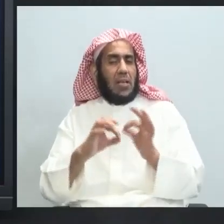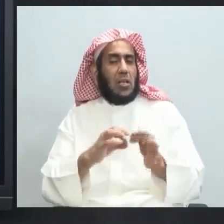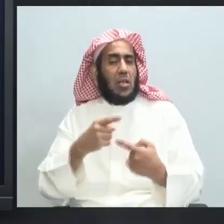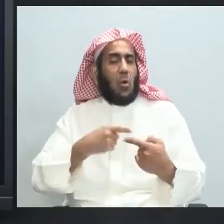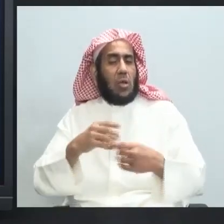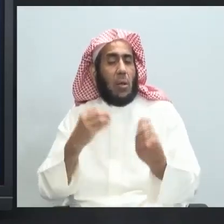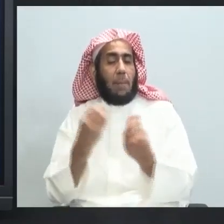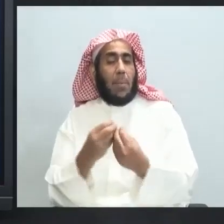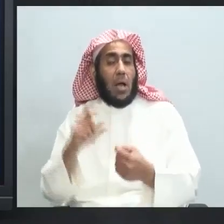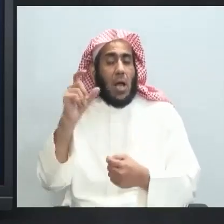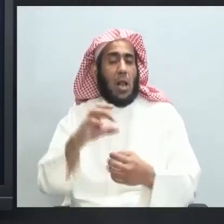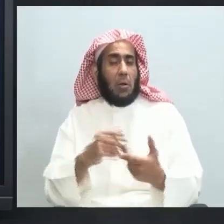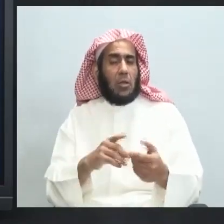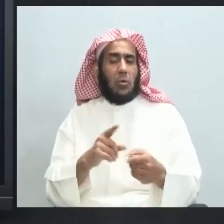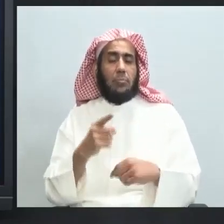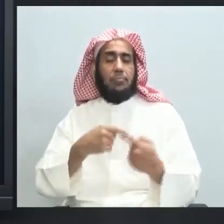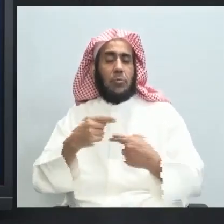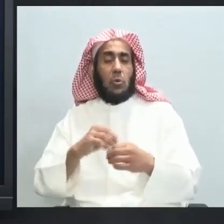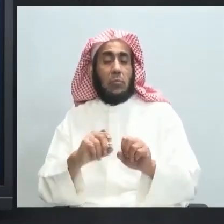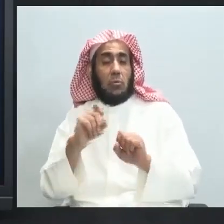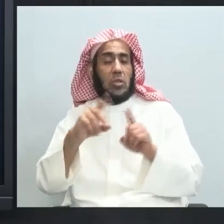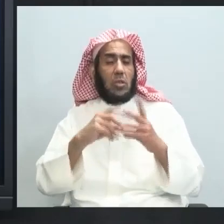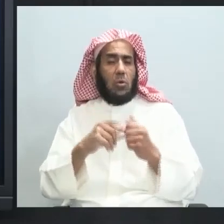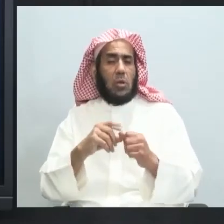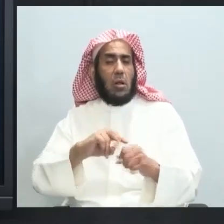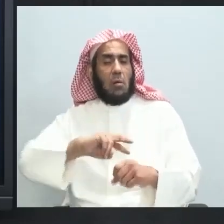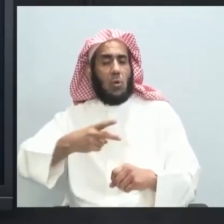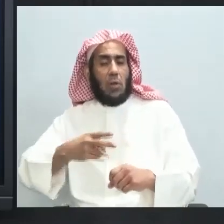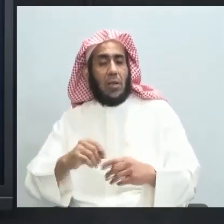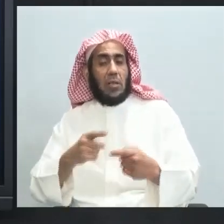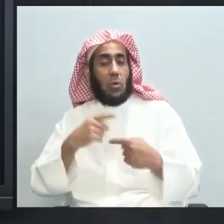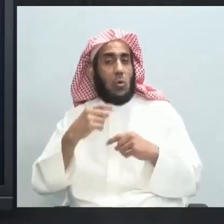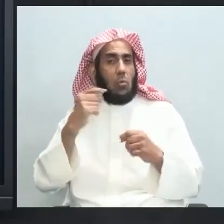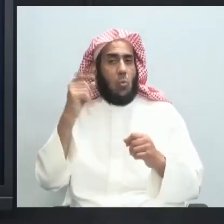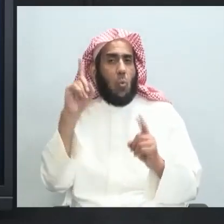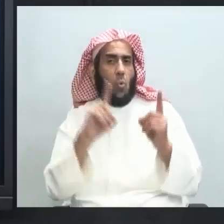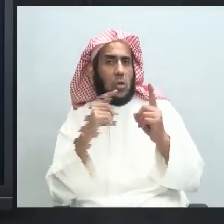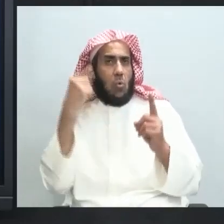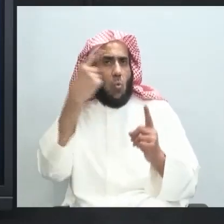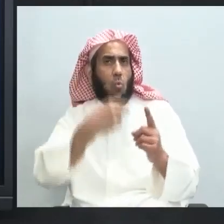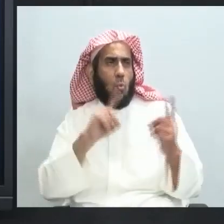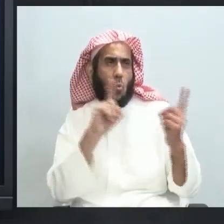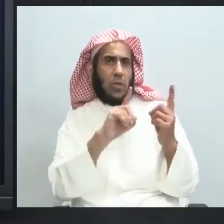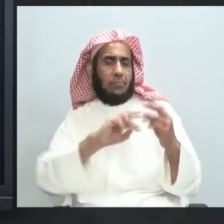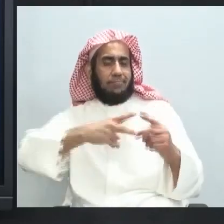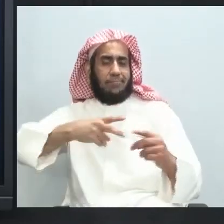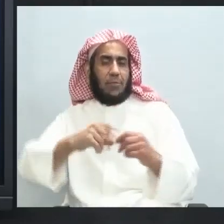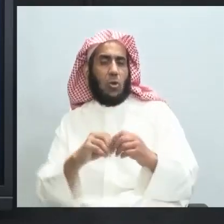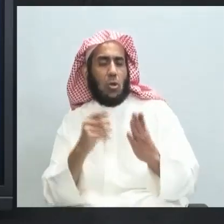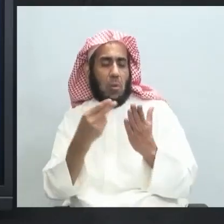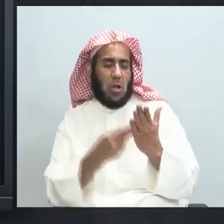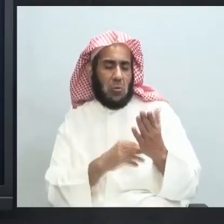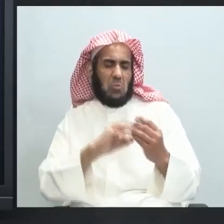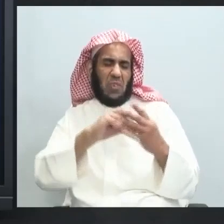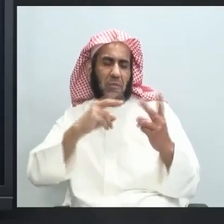منصه التواصل قد يكون التواصل في منصات التواصل مختلف عن التواصل وجها لوجه لذلك حينما يكتب قد تفسر باكثر من